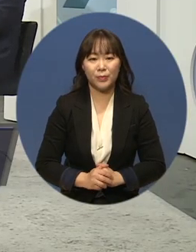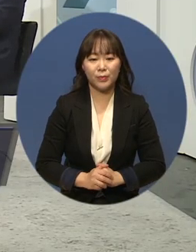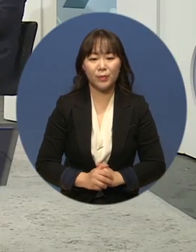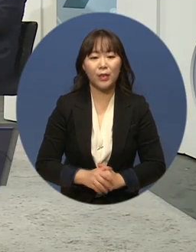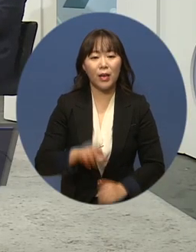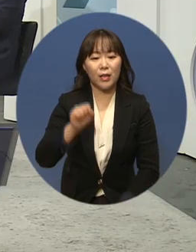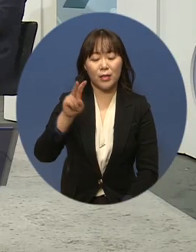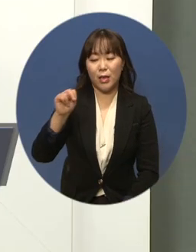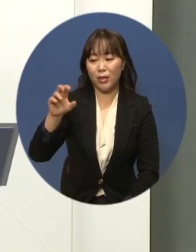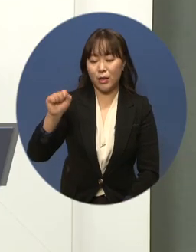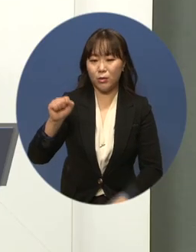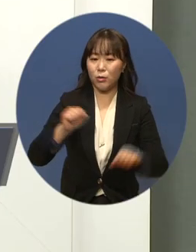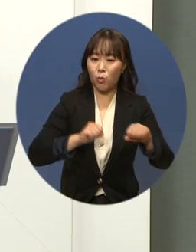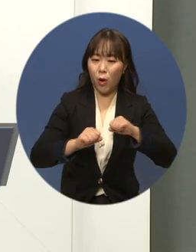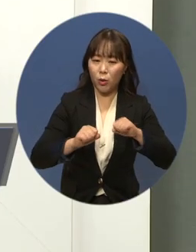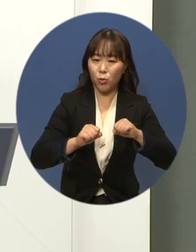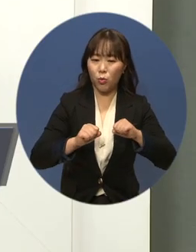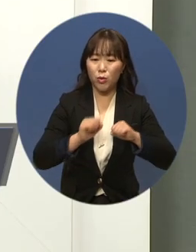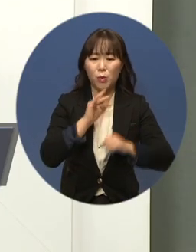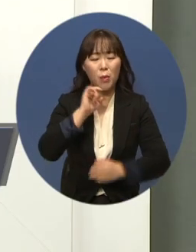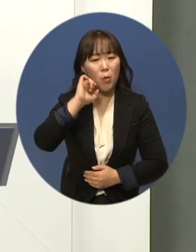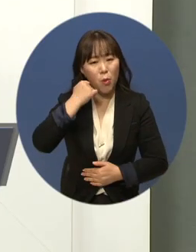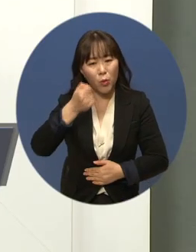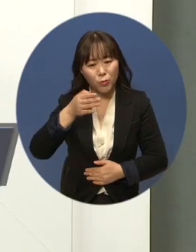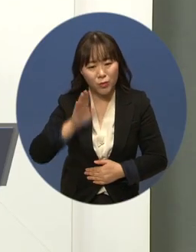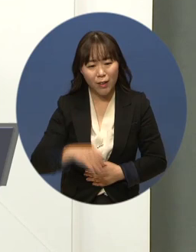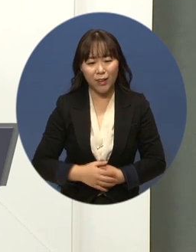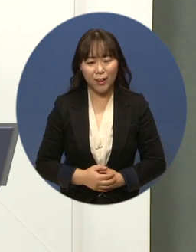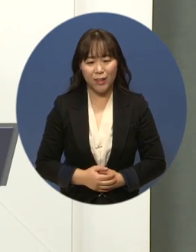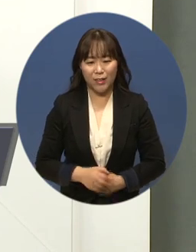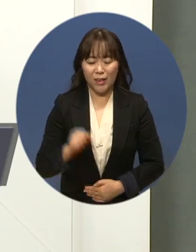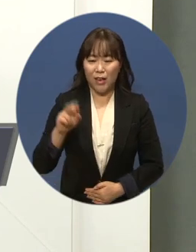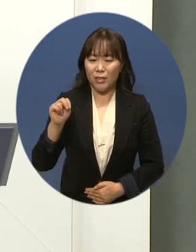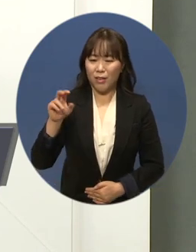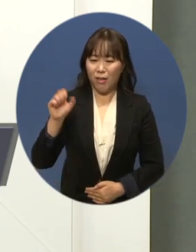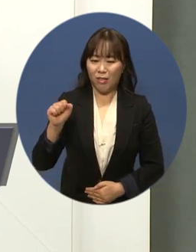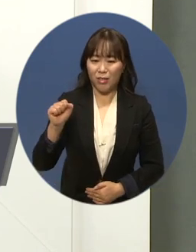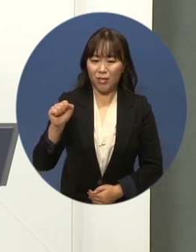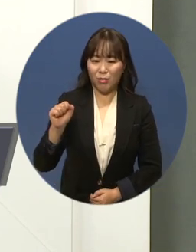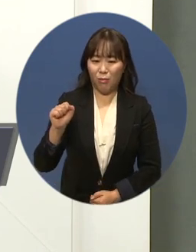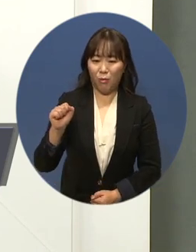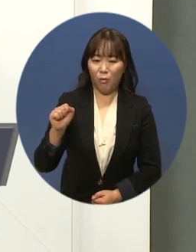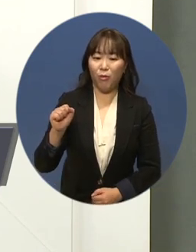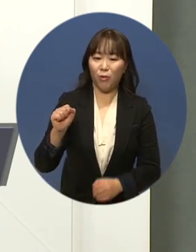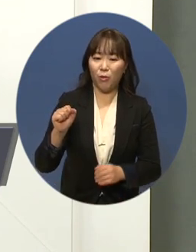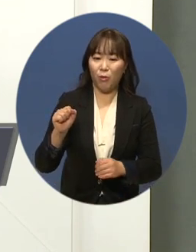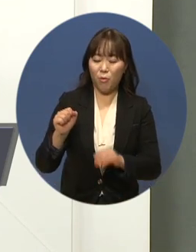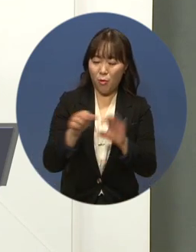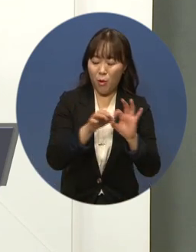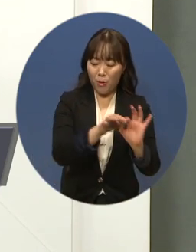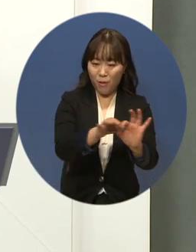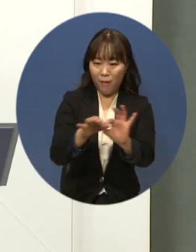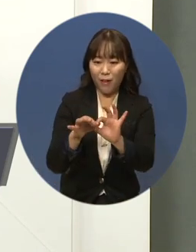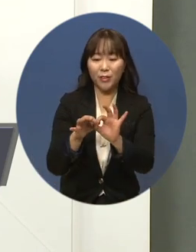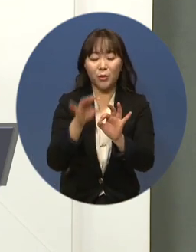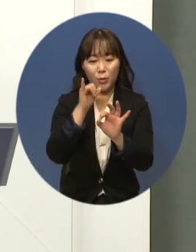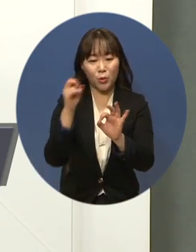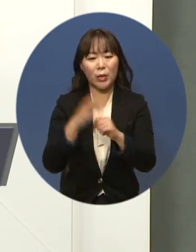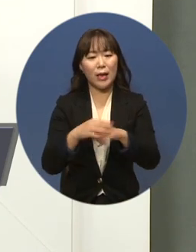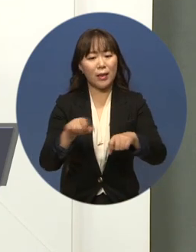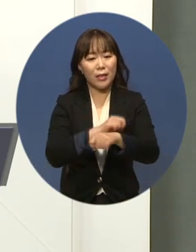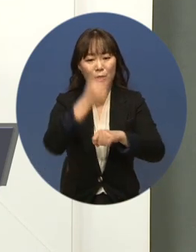SNS 활동이 그렇게 쉬운 일은 아닌데 예. 그 SNS를 많이 또 관계하시고